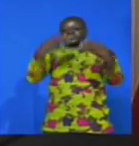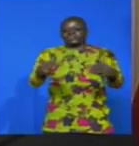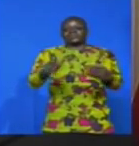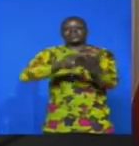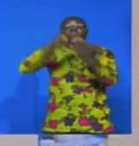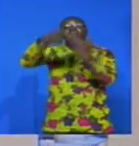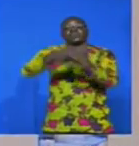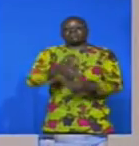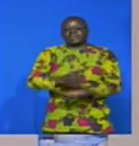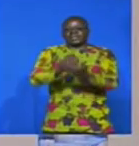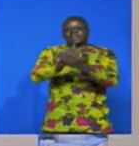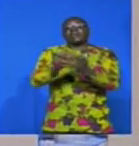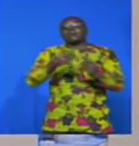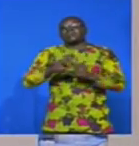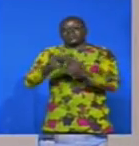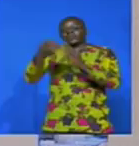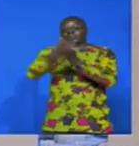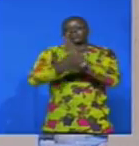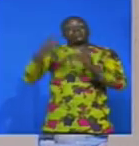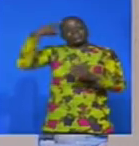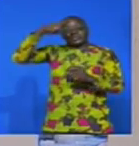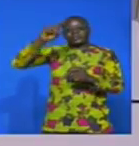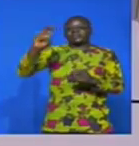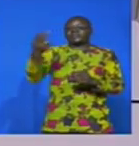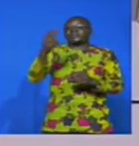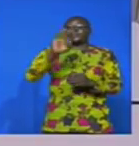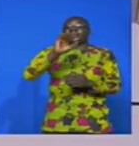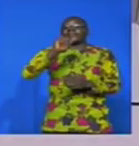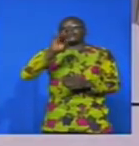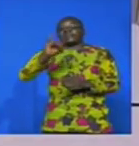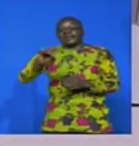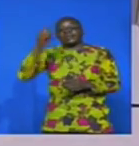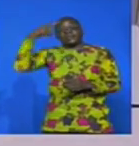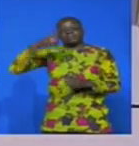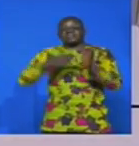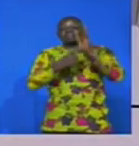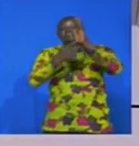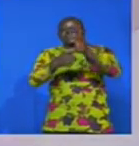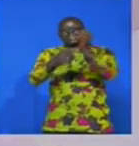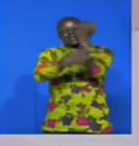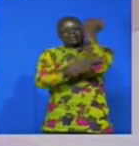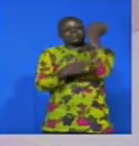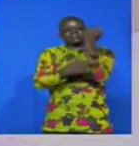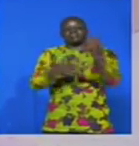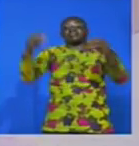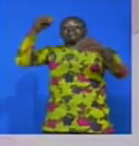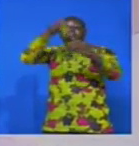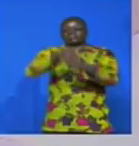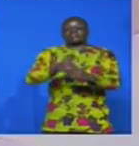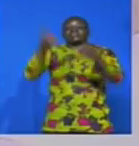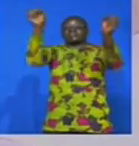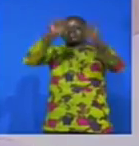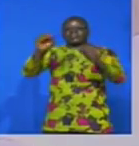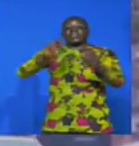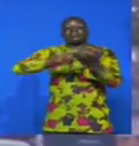par l'Union européenne dans le cadre du 10e FED du programme indicatif régional. Il entre également dans le cadre du programme